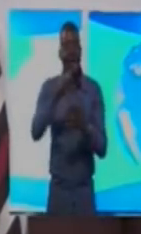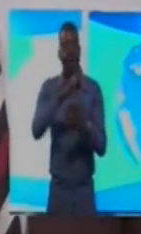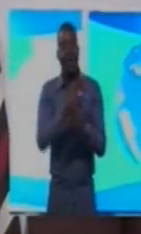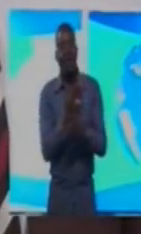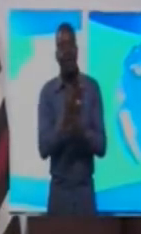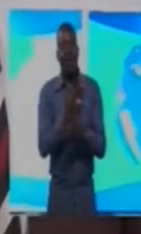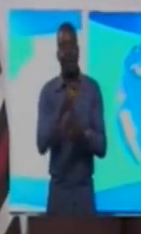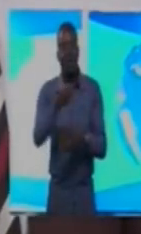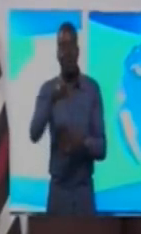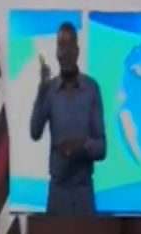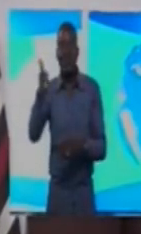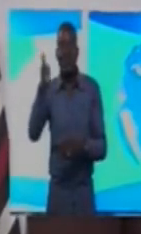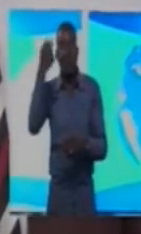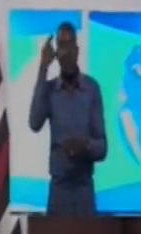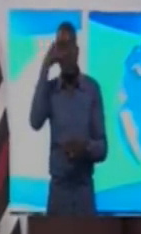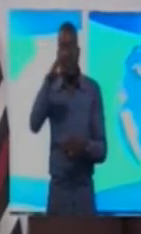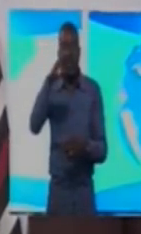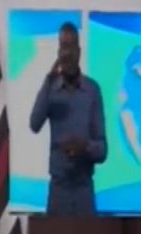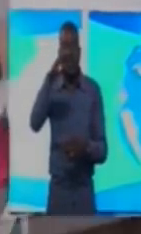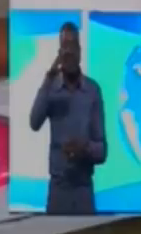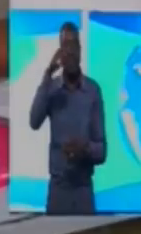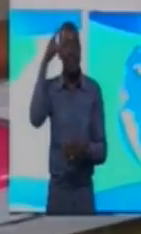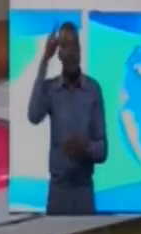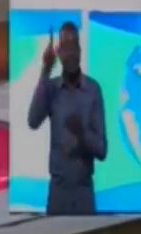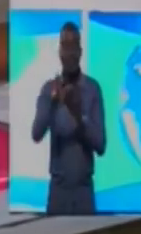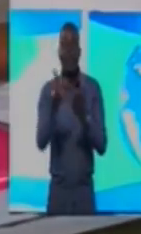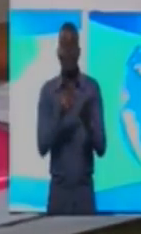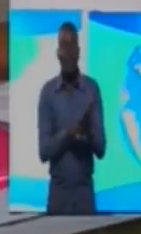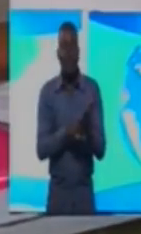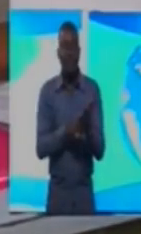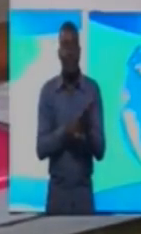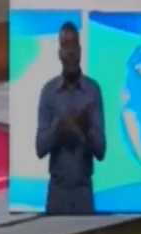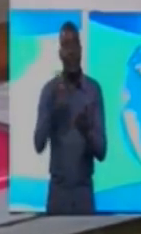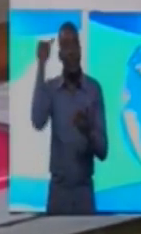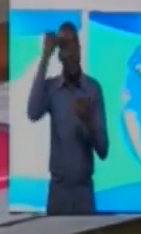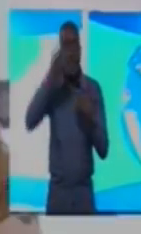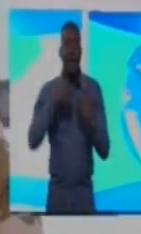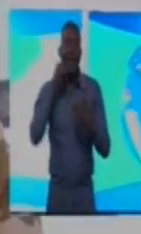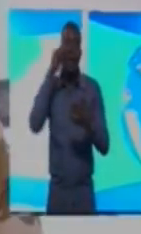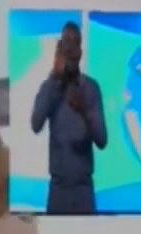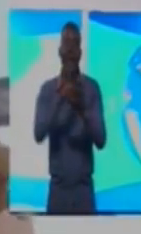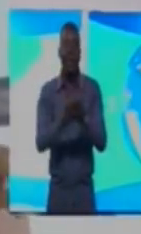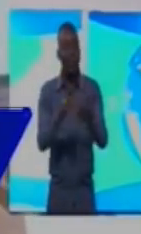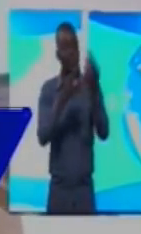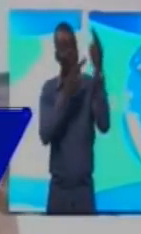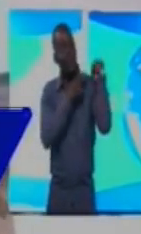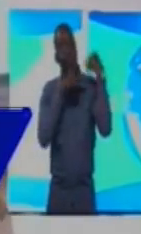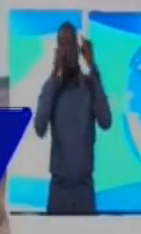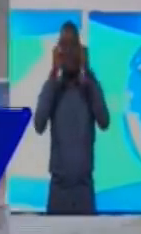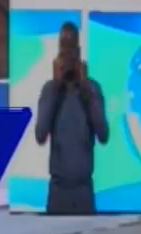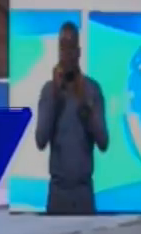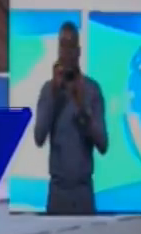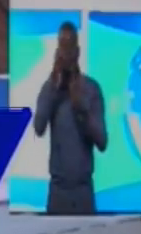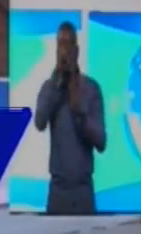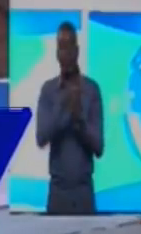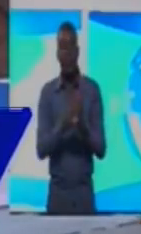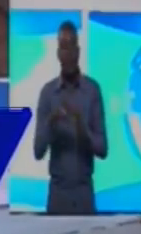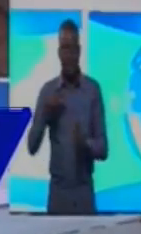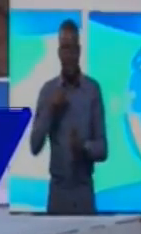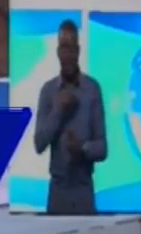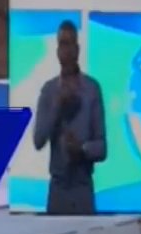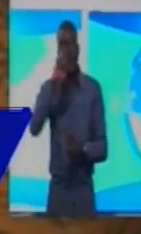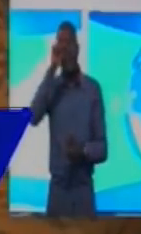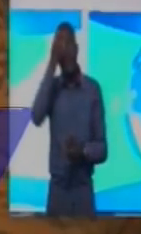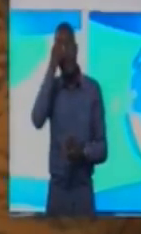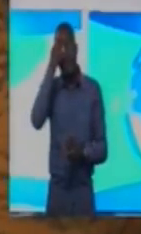autres, concernant la législation. Le galop comprend les épouses des responsables d'institutions et des membres du gouvernement et